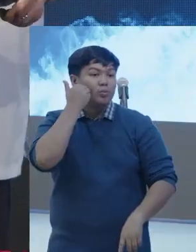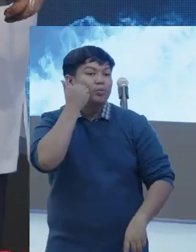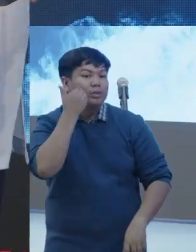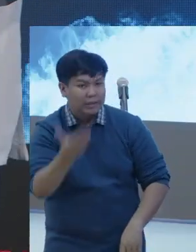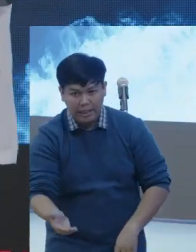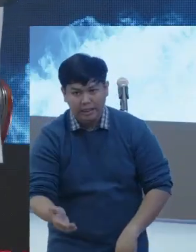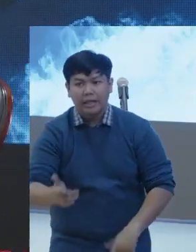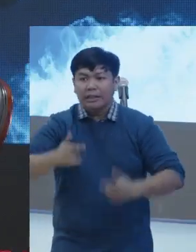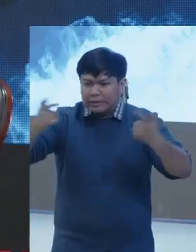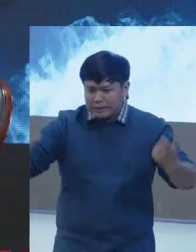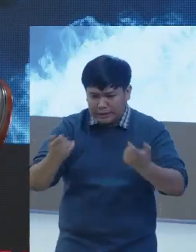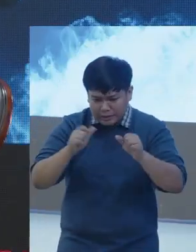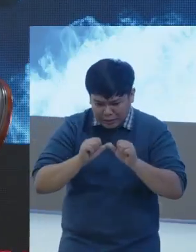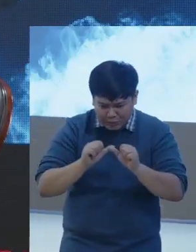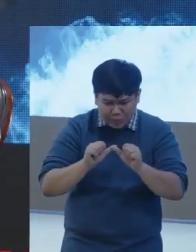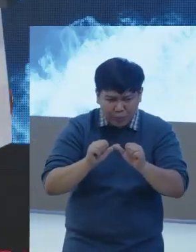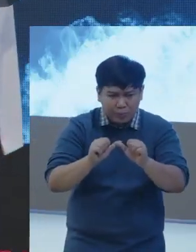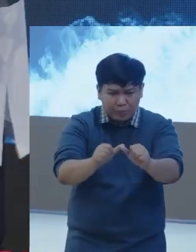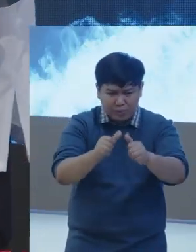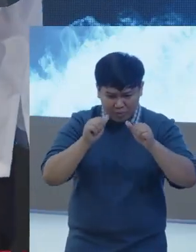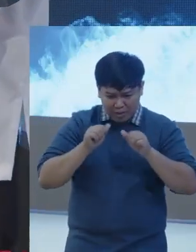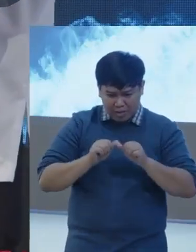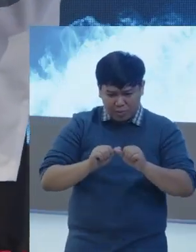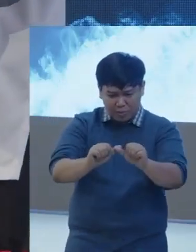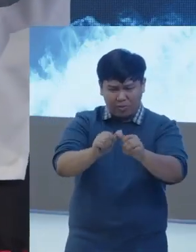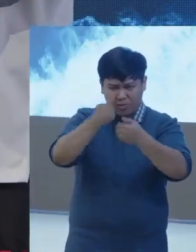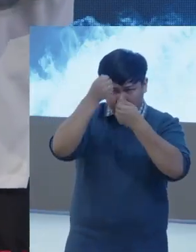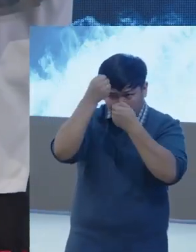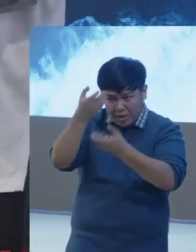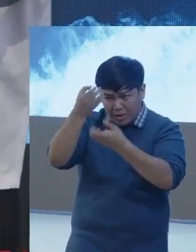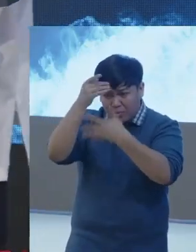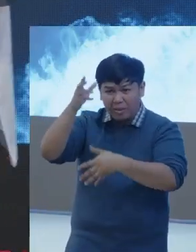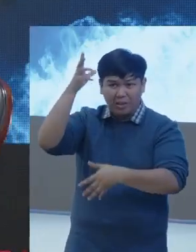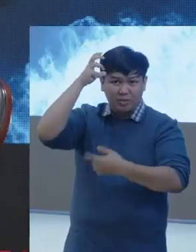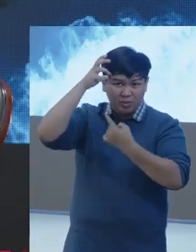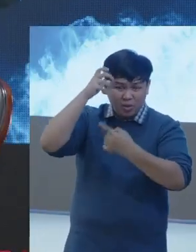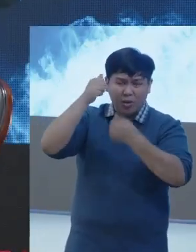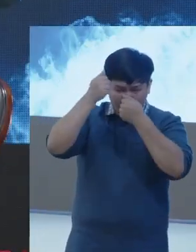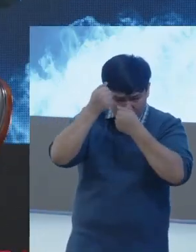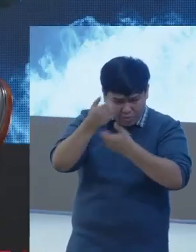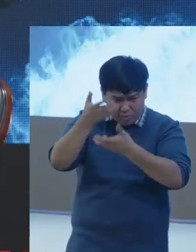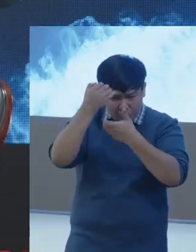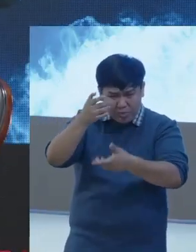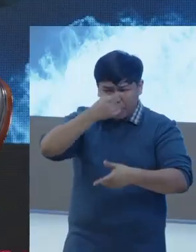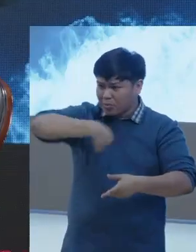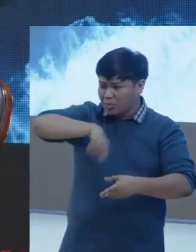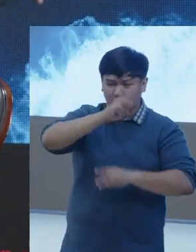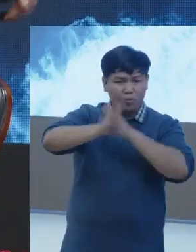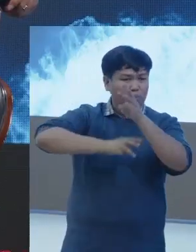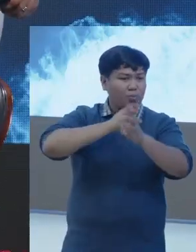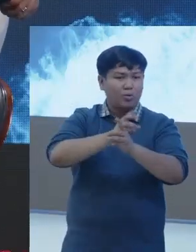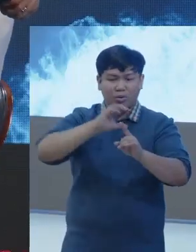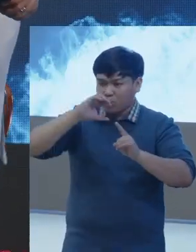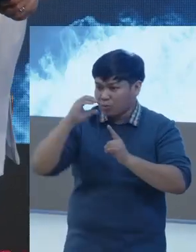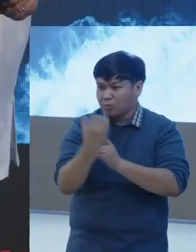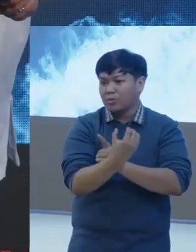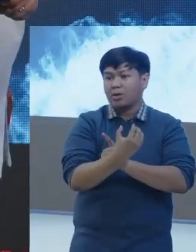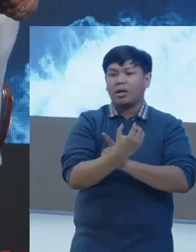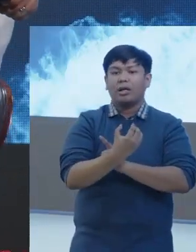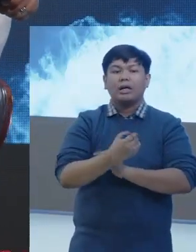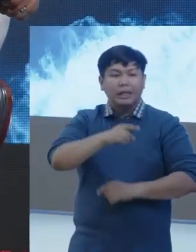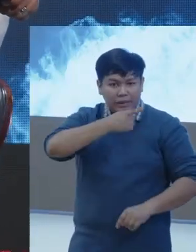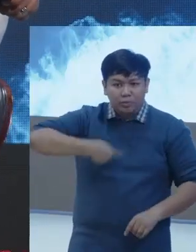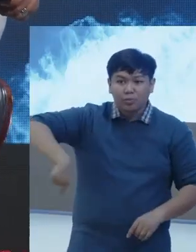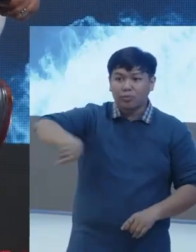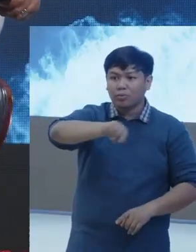walked, following the prince of the power of the air, following the sons of disobedience. Lahat po tayo doon